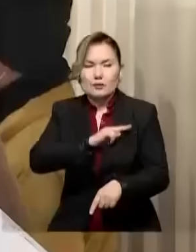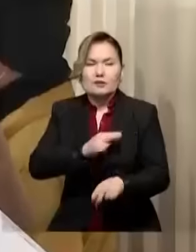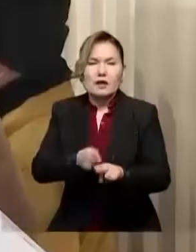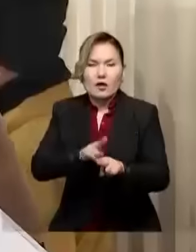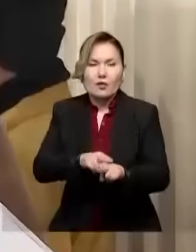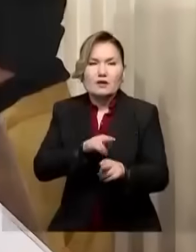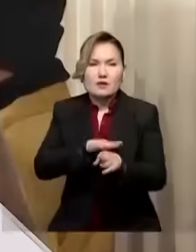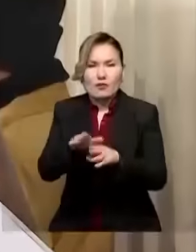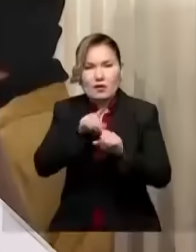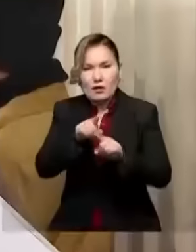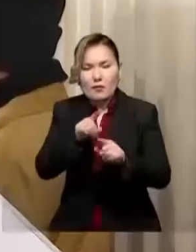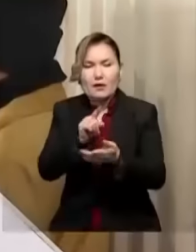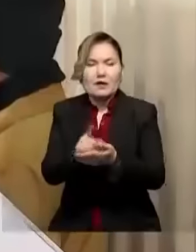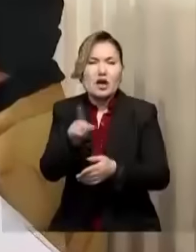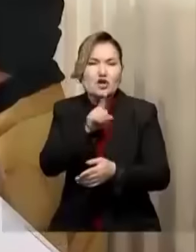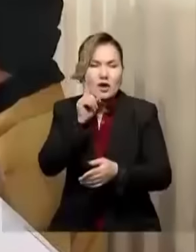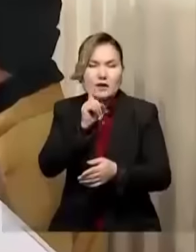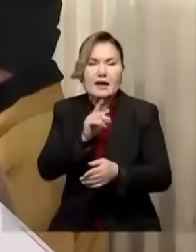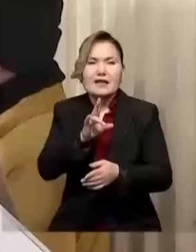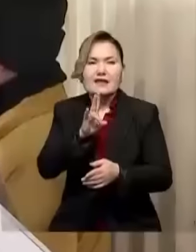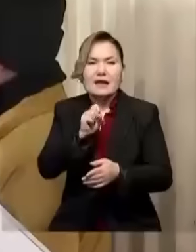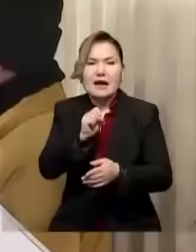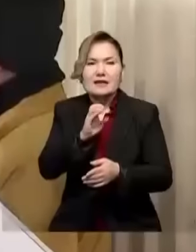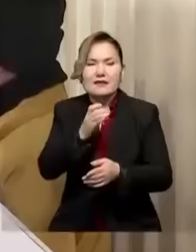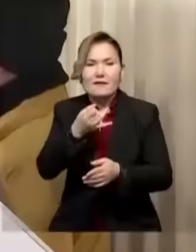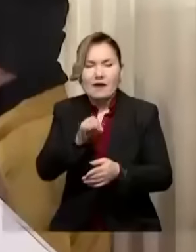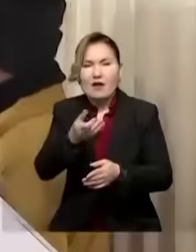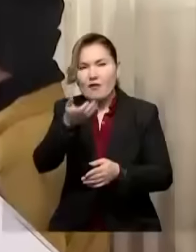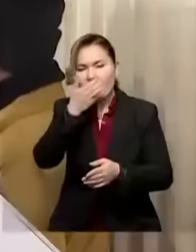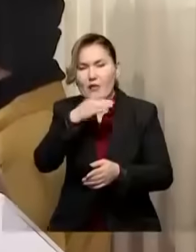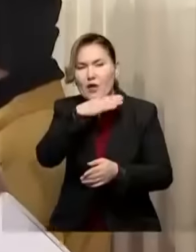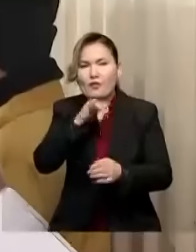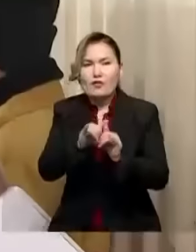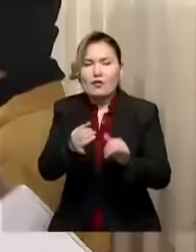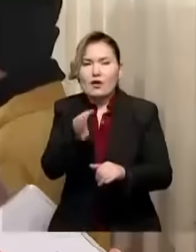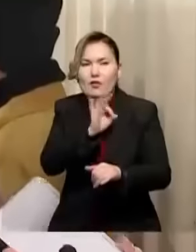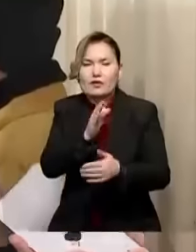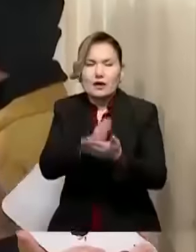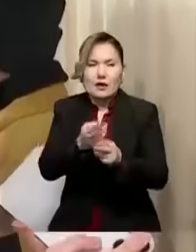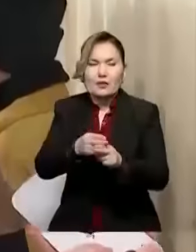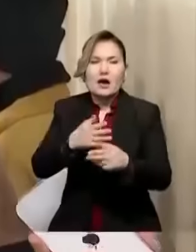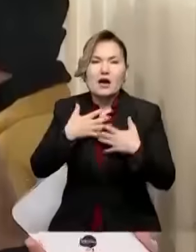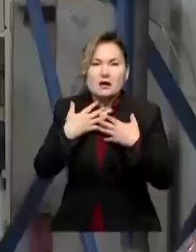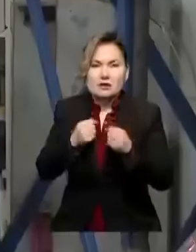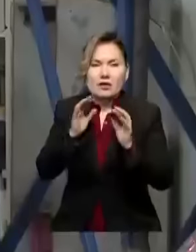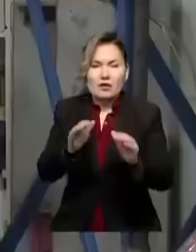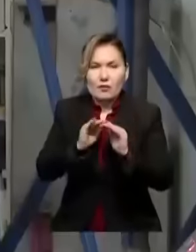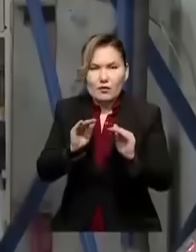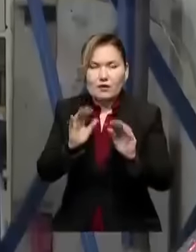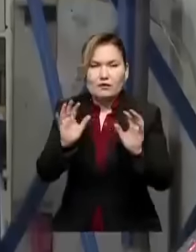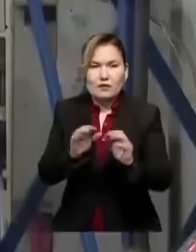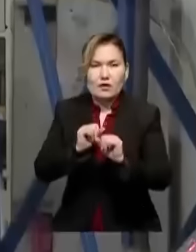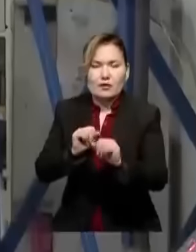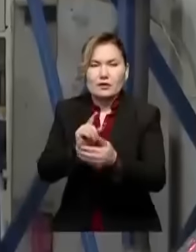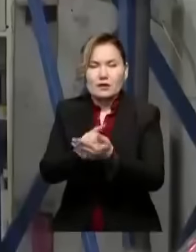керек. Себебі қазір жастар арасында насыбайға тәуелділік артып барады. Біз саналыда салауатты ұрпақ тәрбиелеуіміз қажет. Еске сала